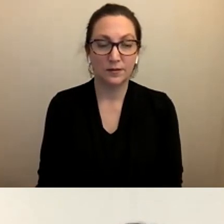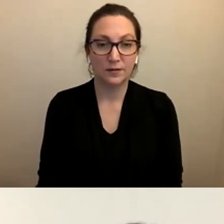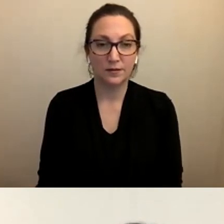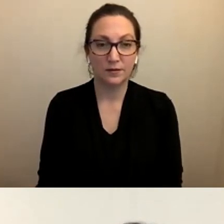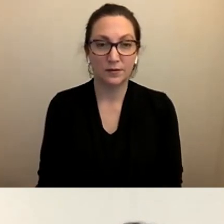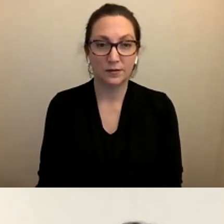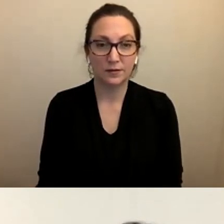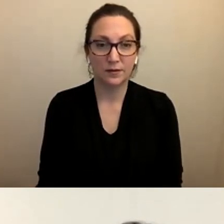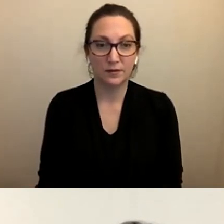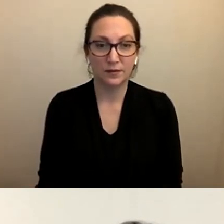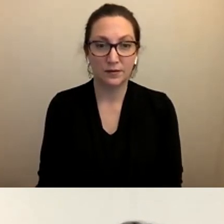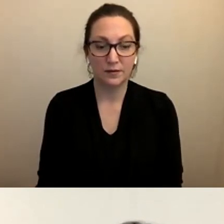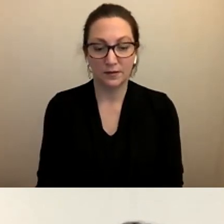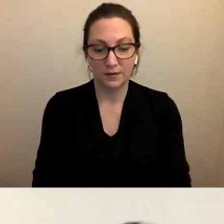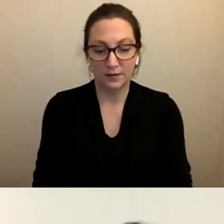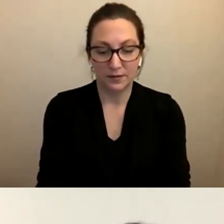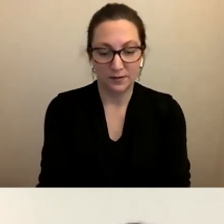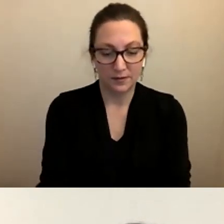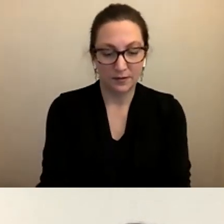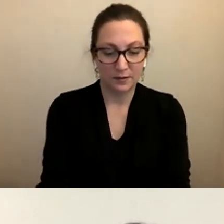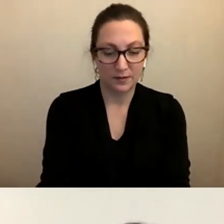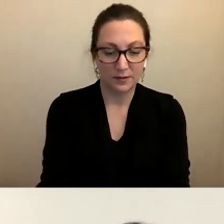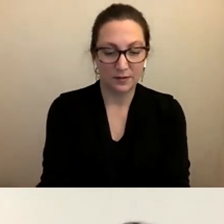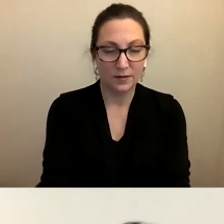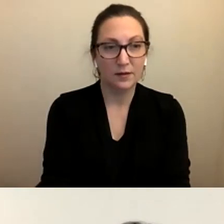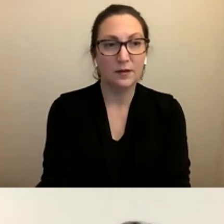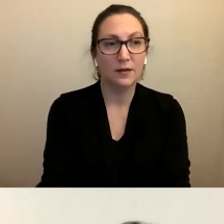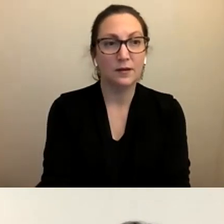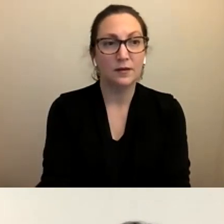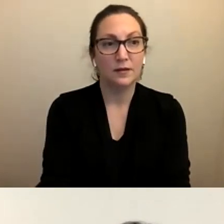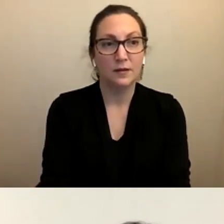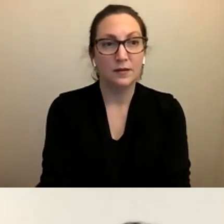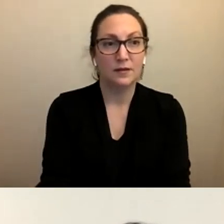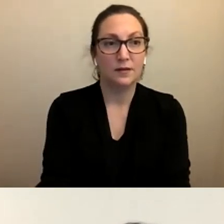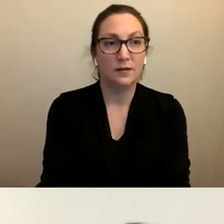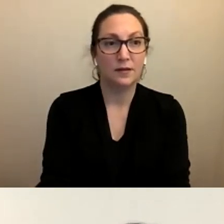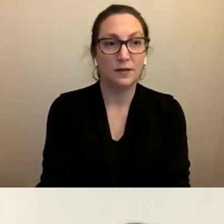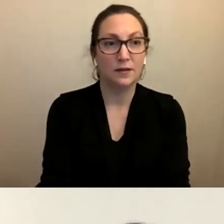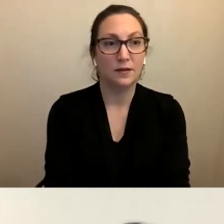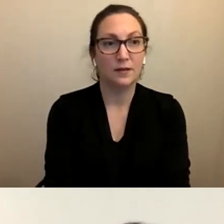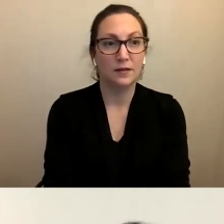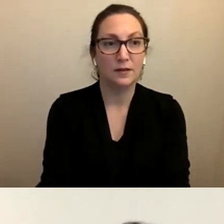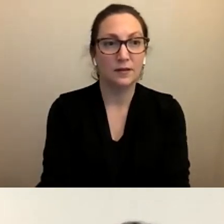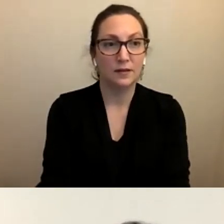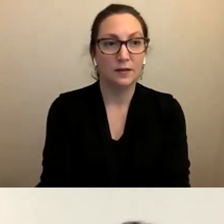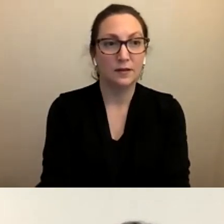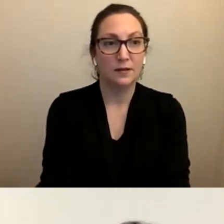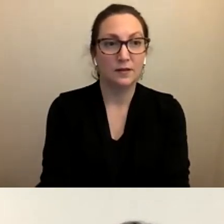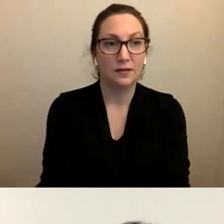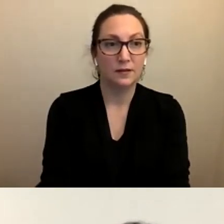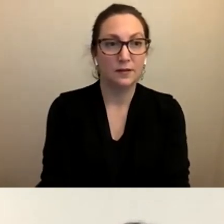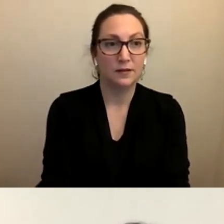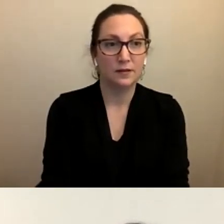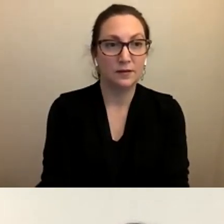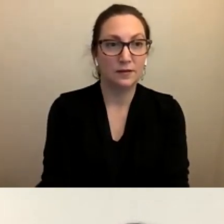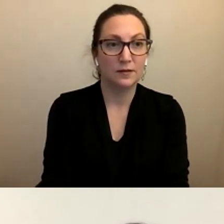Cantonese。如果你是用手机或者是用 iPad 上的话呢，你就可以点着屏幕下方的3个点。你再点这个语言的选项，